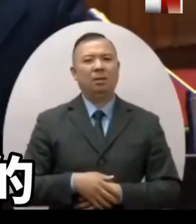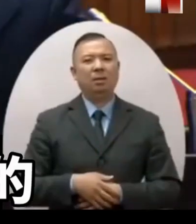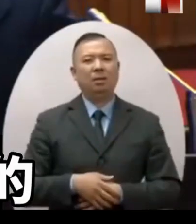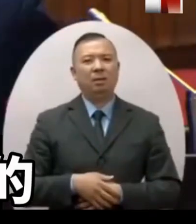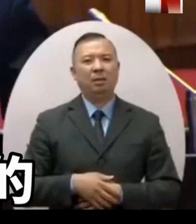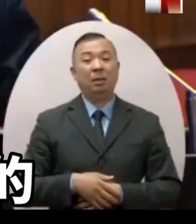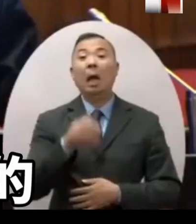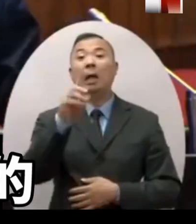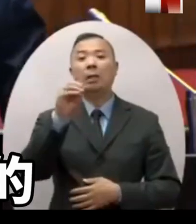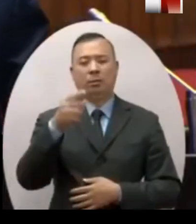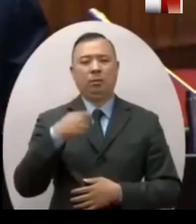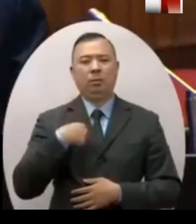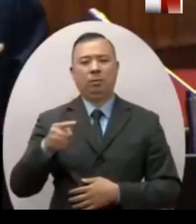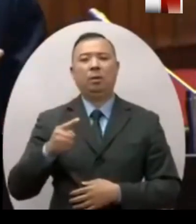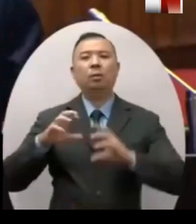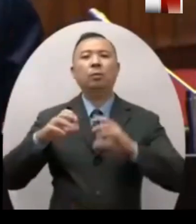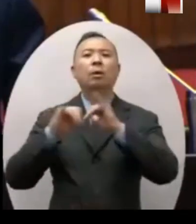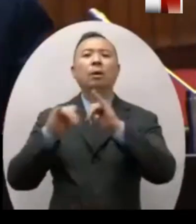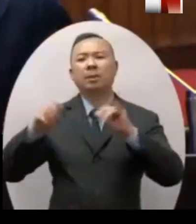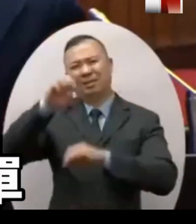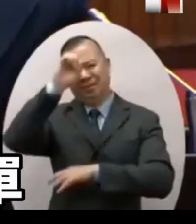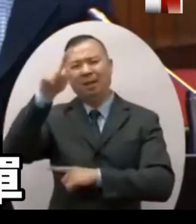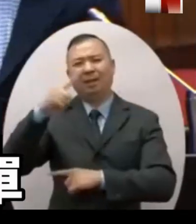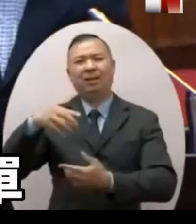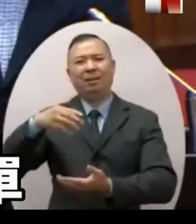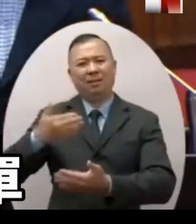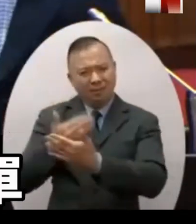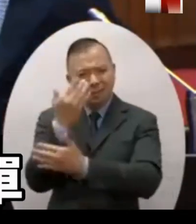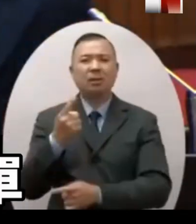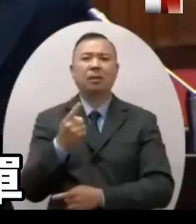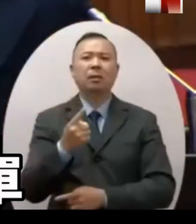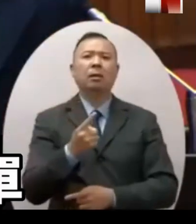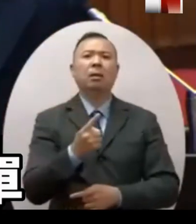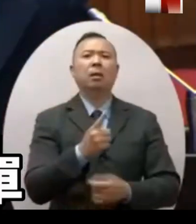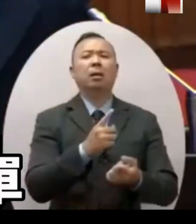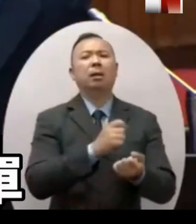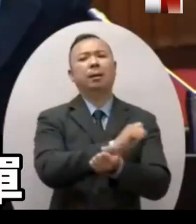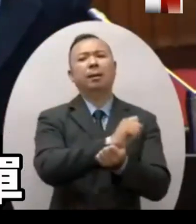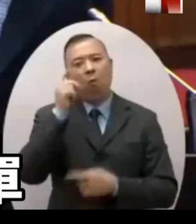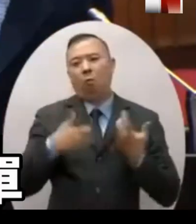是我们先讲出来的，柯建铭不同意啦，安尼两年啦。答案这么简单，